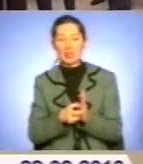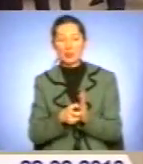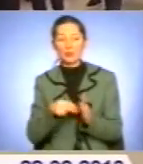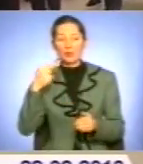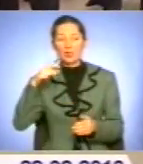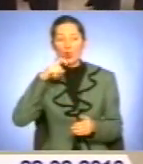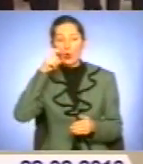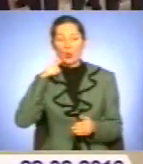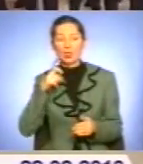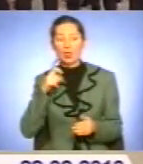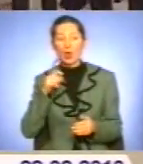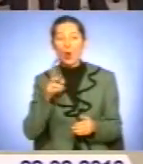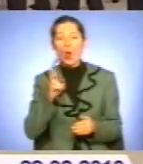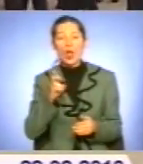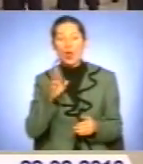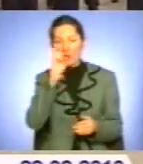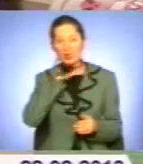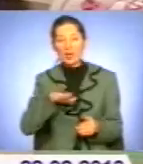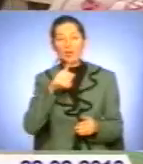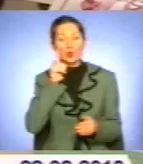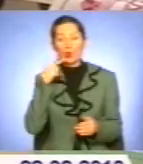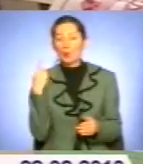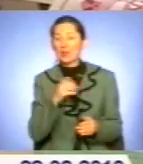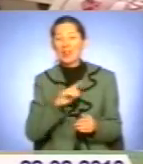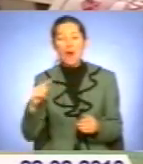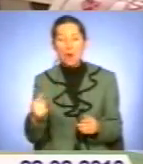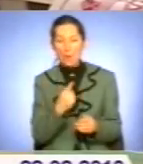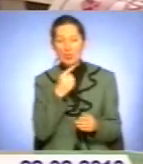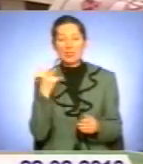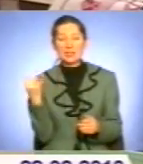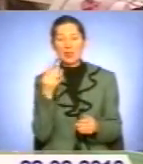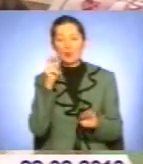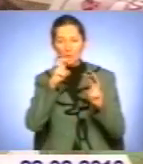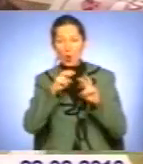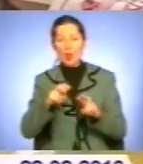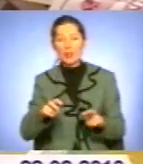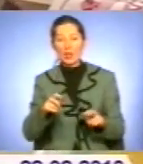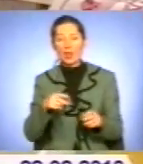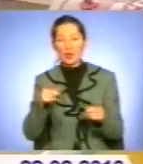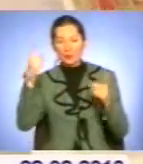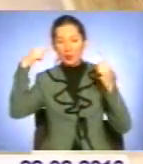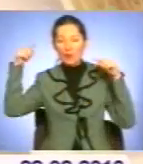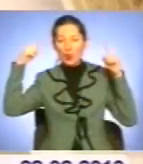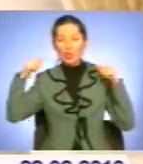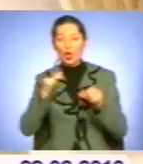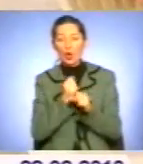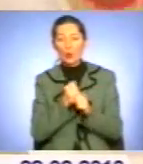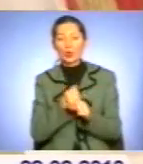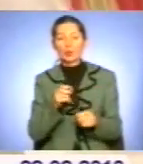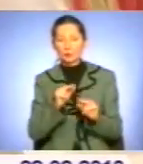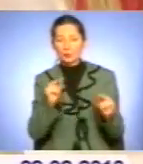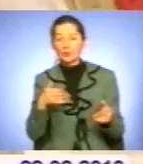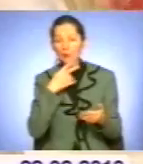Президент України юних майстрів не вперше. Тому з цікавістю оглядає творчі роботи дітлахів. Школярі демонструють рухомі моделі техніки, винаходи,